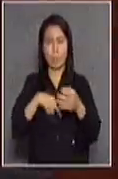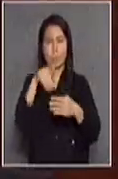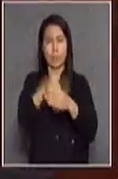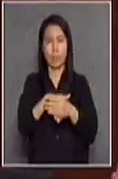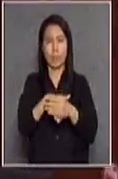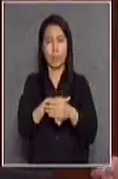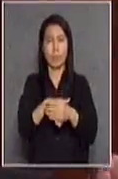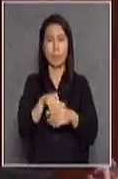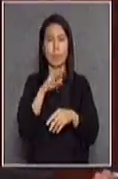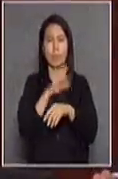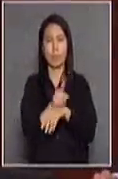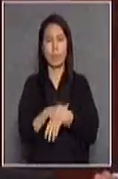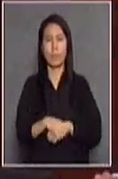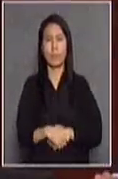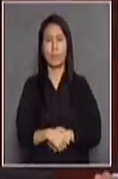表決鐘響一分鐘。